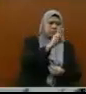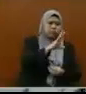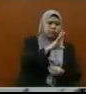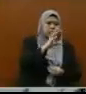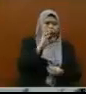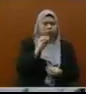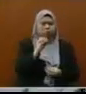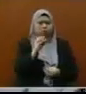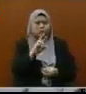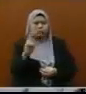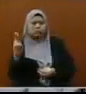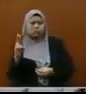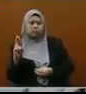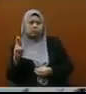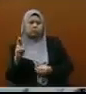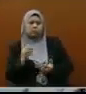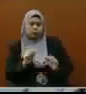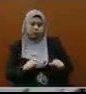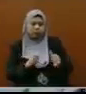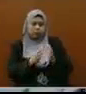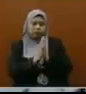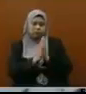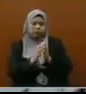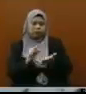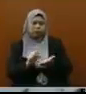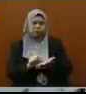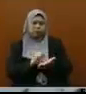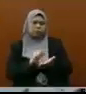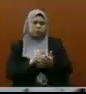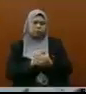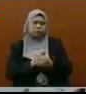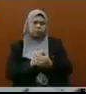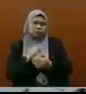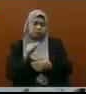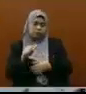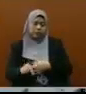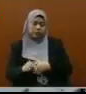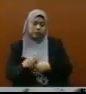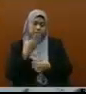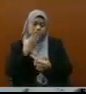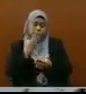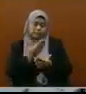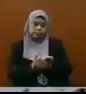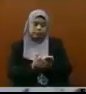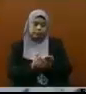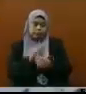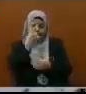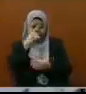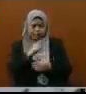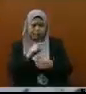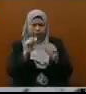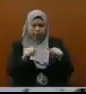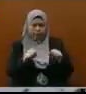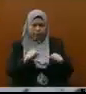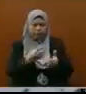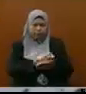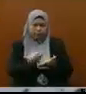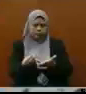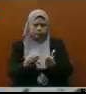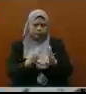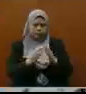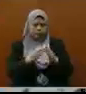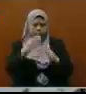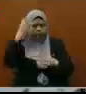unit. Dan ini adalah satu yang baik menjadikan rumah yang mampu milik di kalangan penduduk ataupun rakyat di